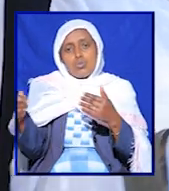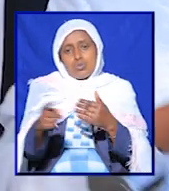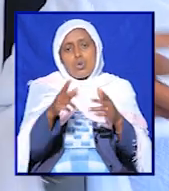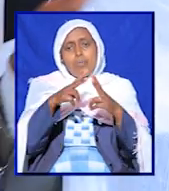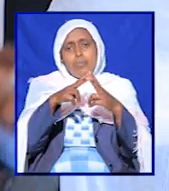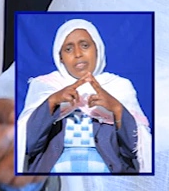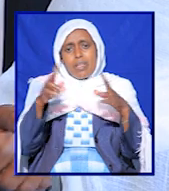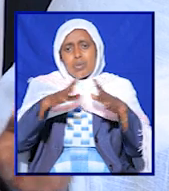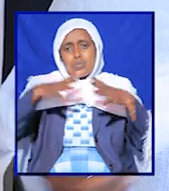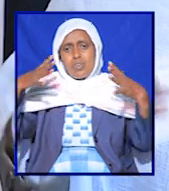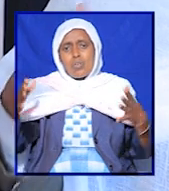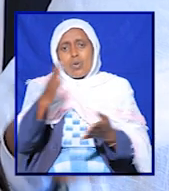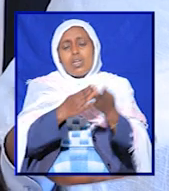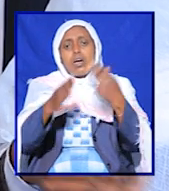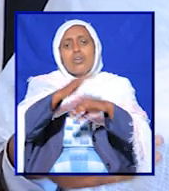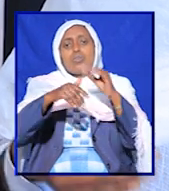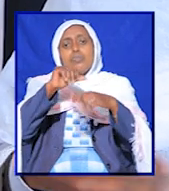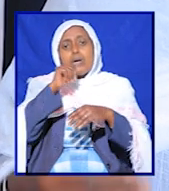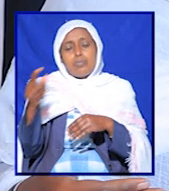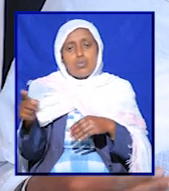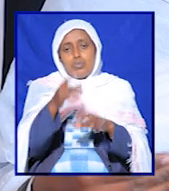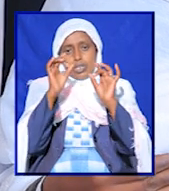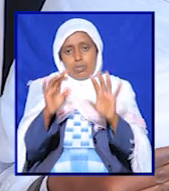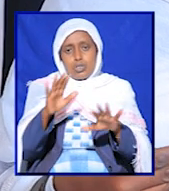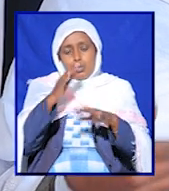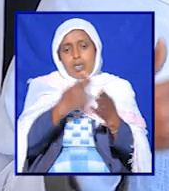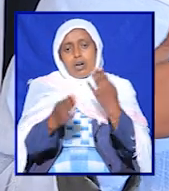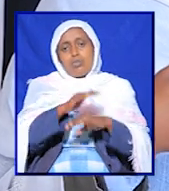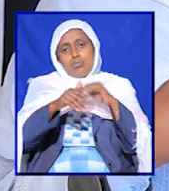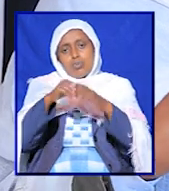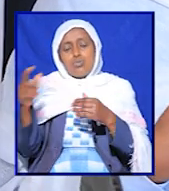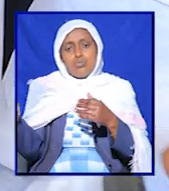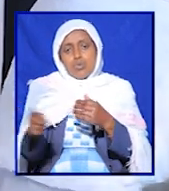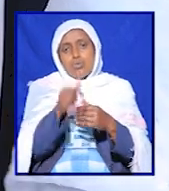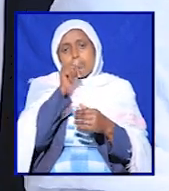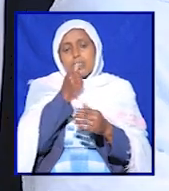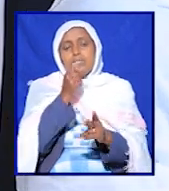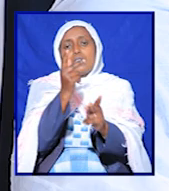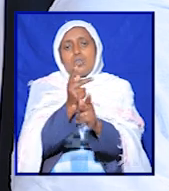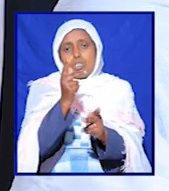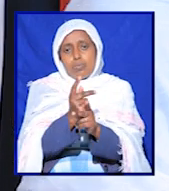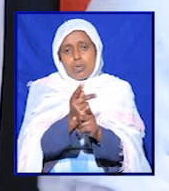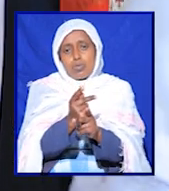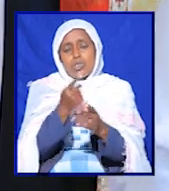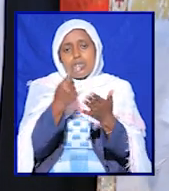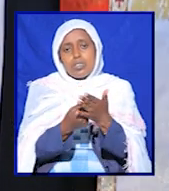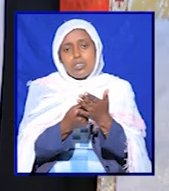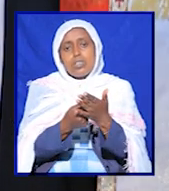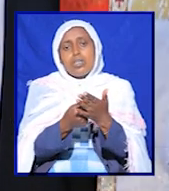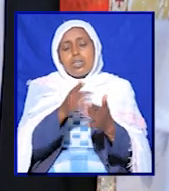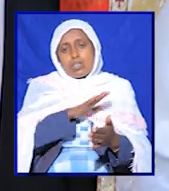የማይመቹ በጣምም ሰፍተው ደግሞ ለአገልግሎት የማይመቹ መሆን የለባቸውም። ለአገልግሎት የሚመቹ ምስጢራቸውን የጠበቁ